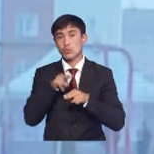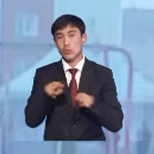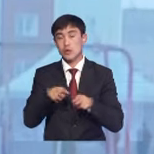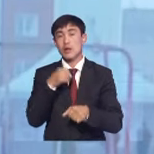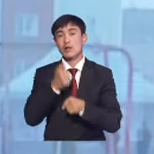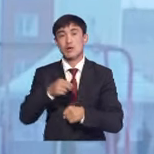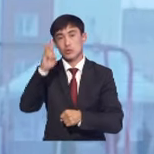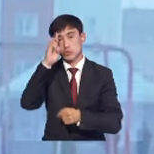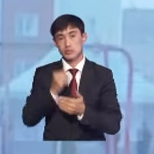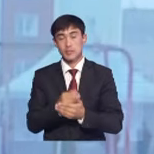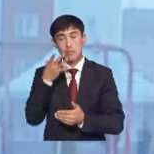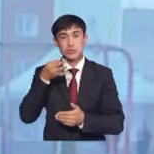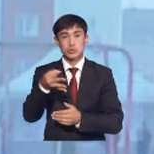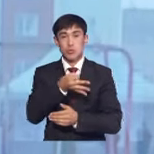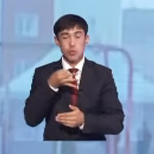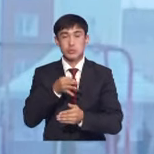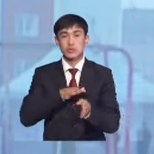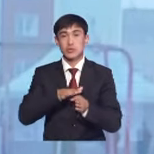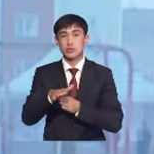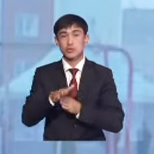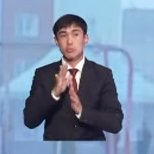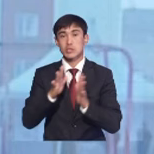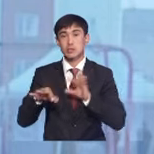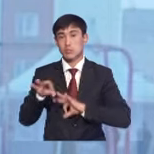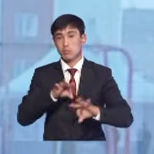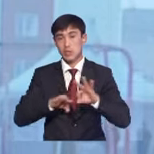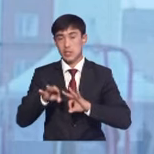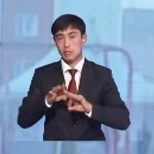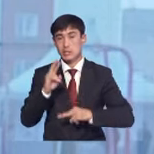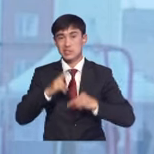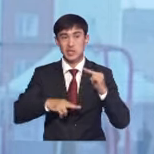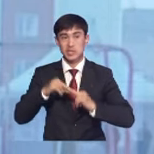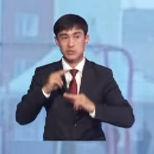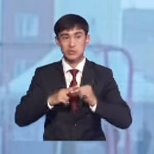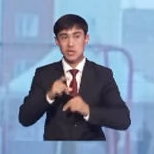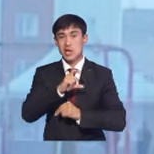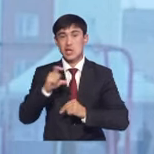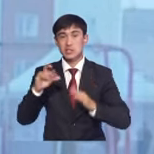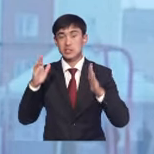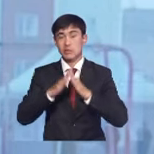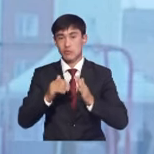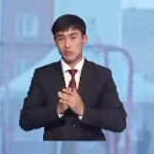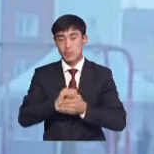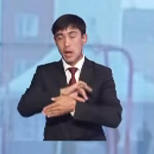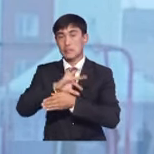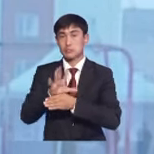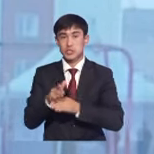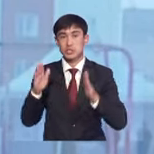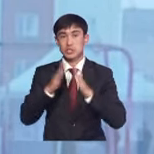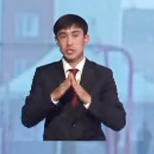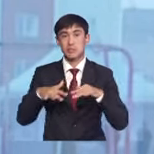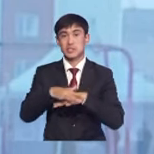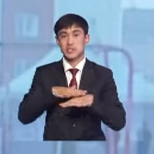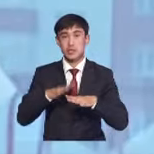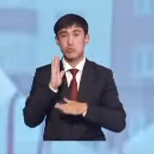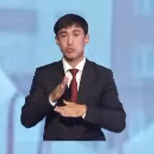главы государства. В Алматинской области реализуются масштабные проекты по строительству многоквартирных домов. Обеспечение жильем